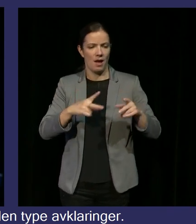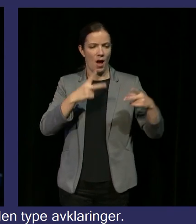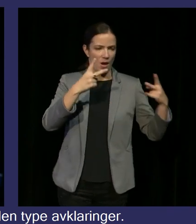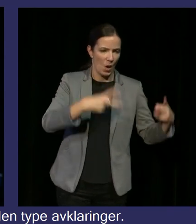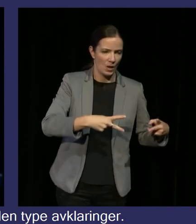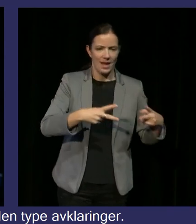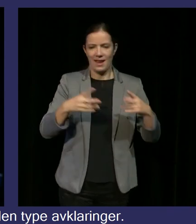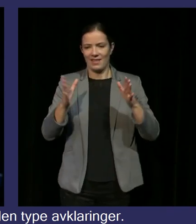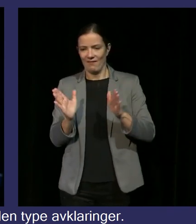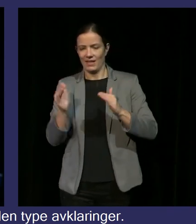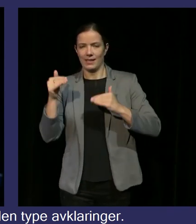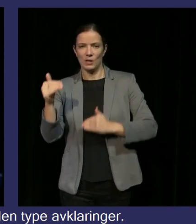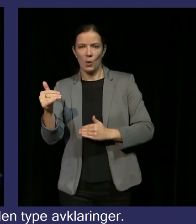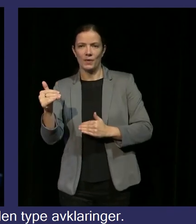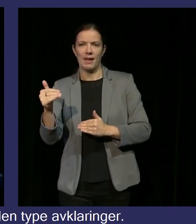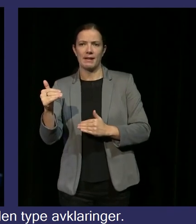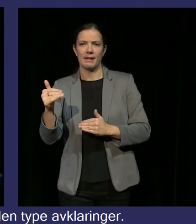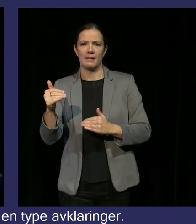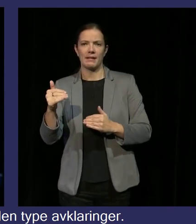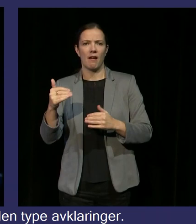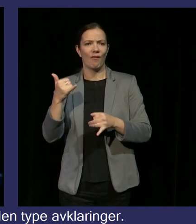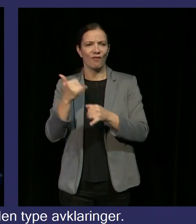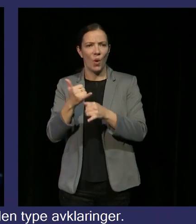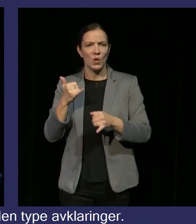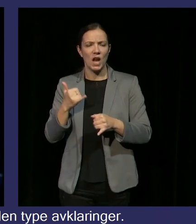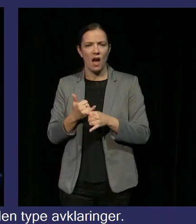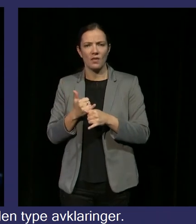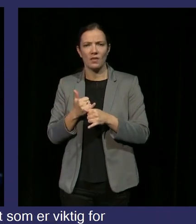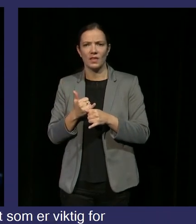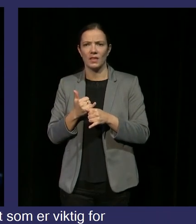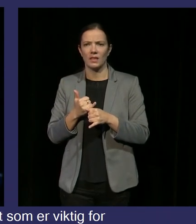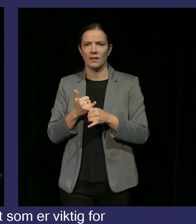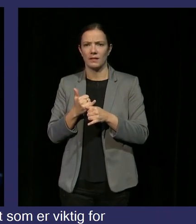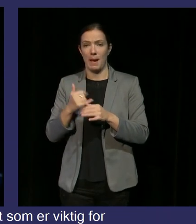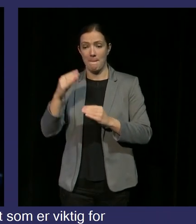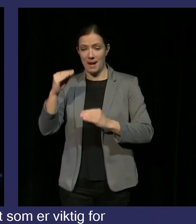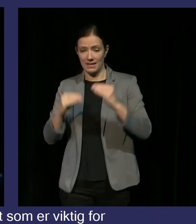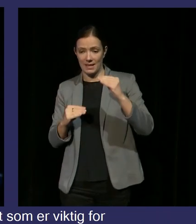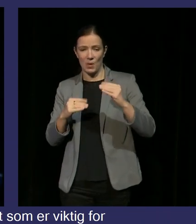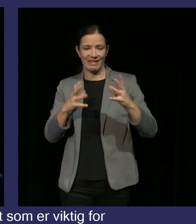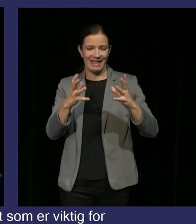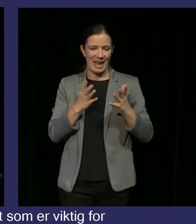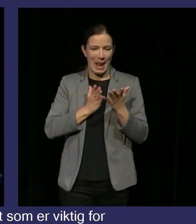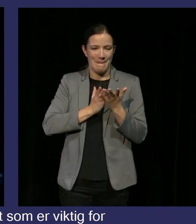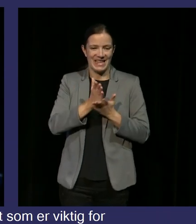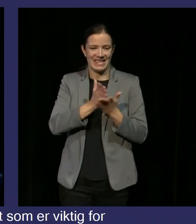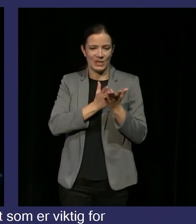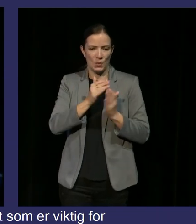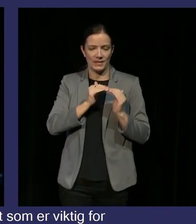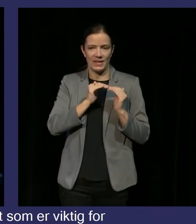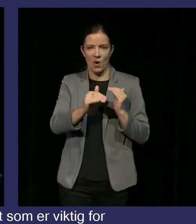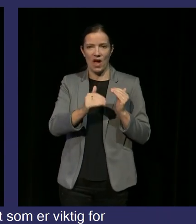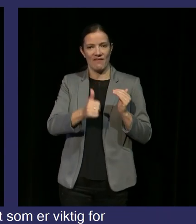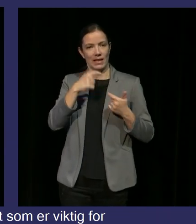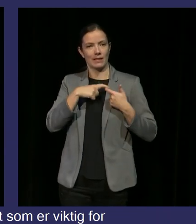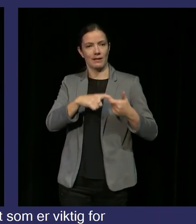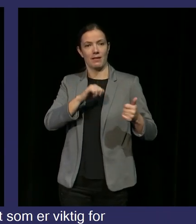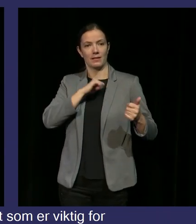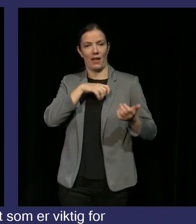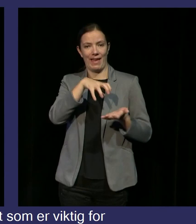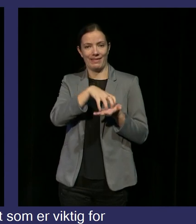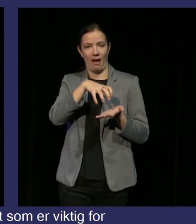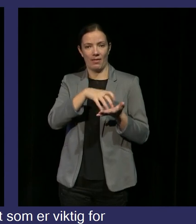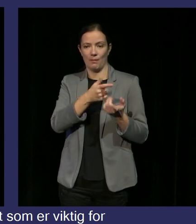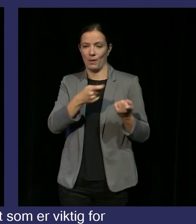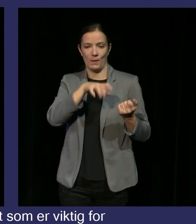om definisjoner, om hvordan man skal balansere det, at man trenger dette presisjonsnivået, som viktig for skatteetaten på noen områder